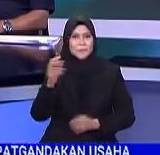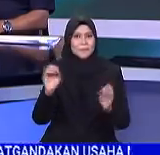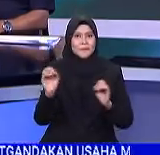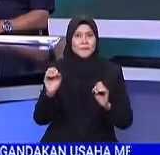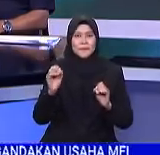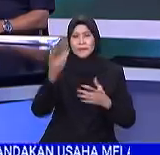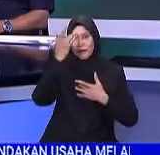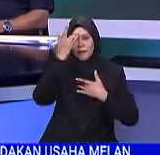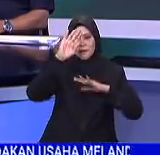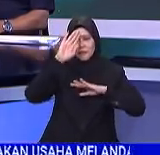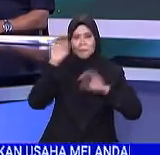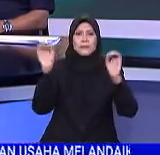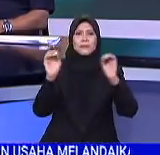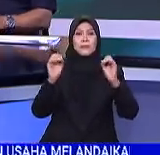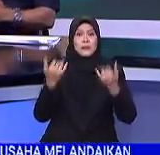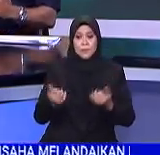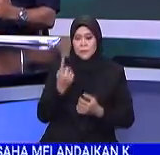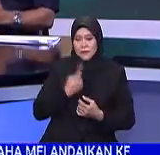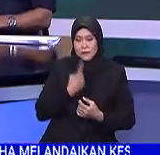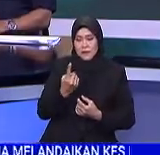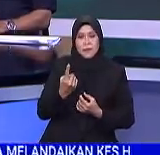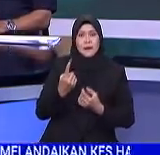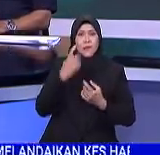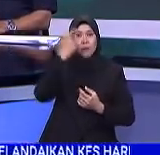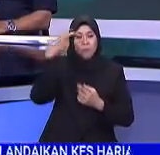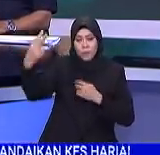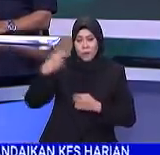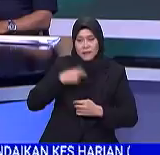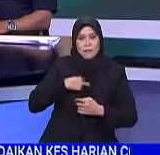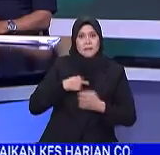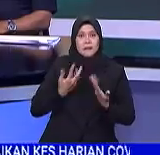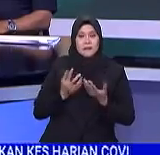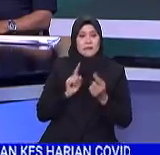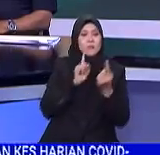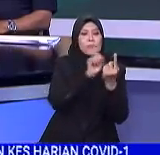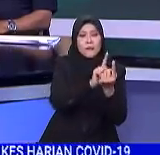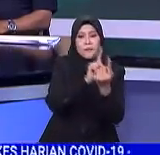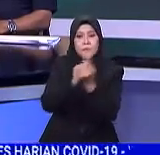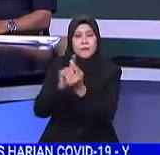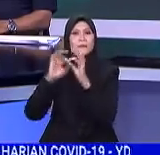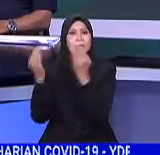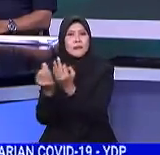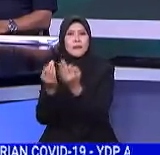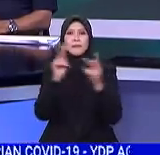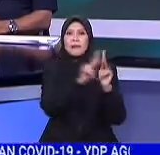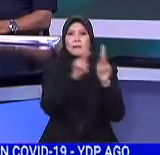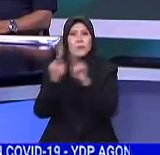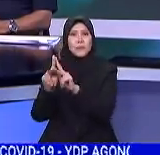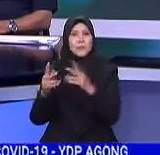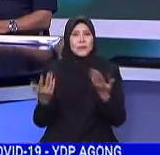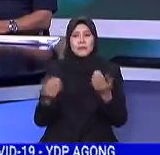tidak ada gejala dan kita membawa virus ini pulang ke pangkuan keluarga di kampung. Jadi jika